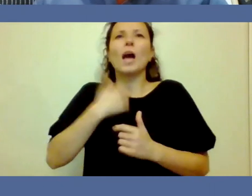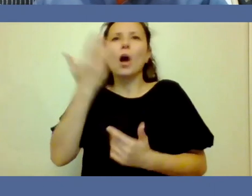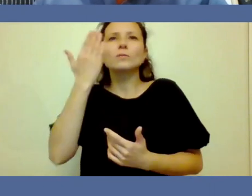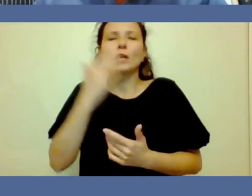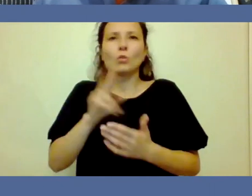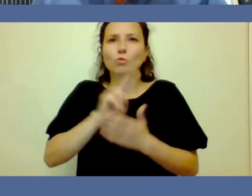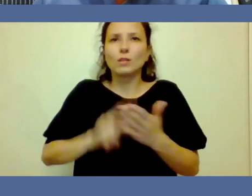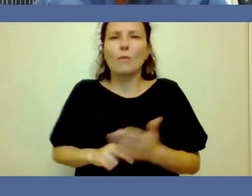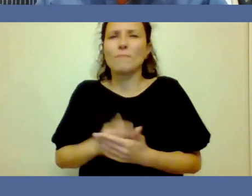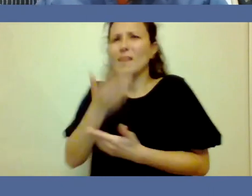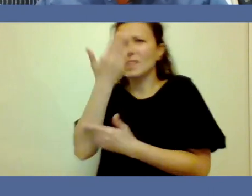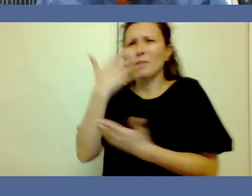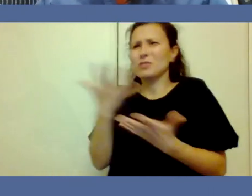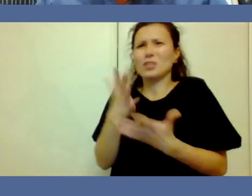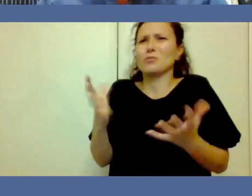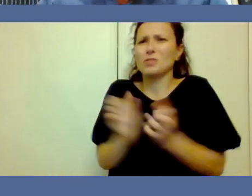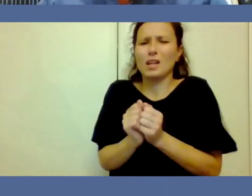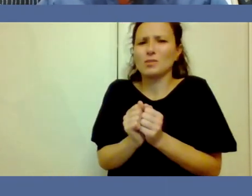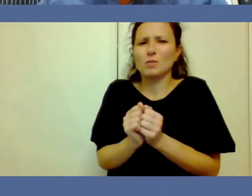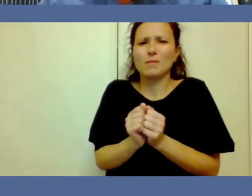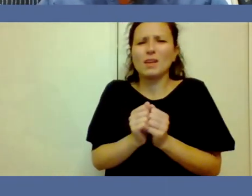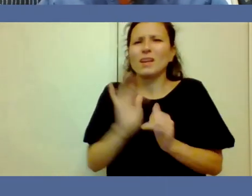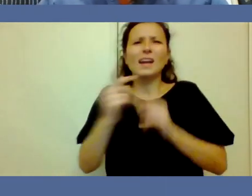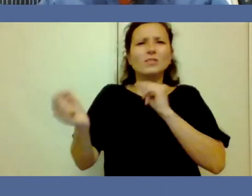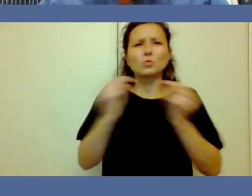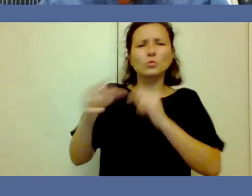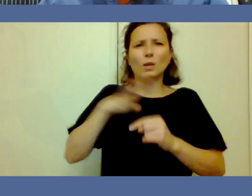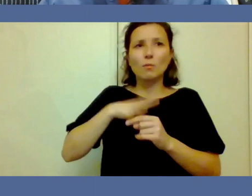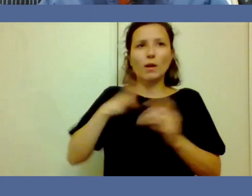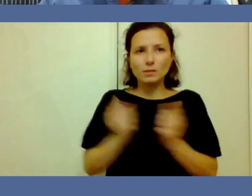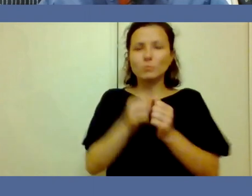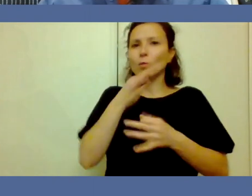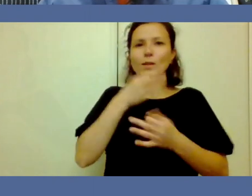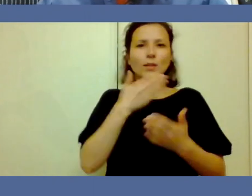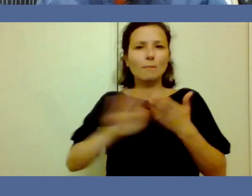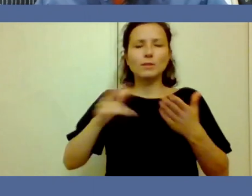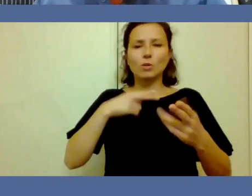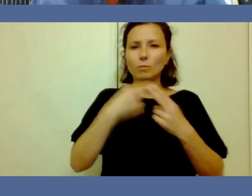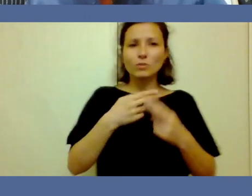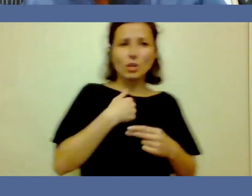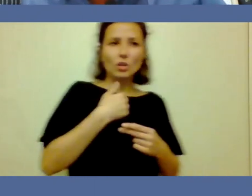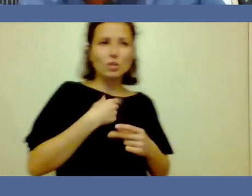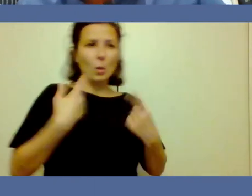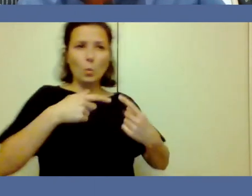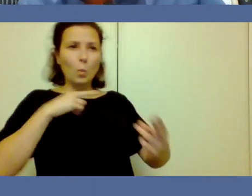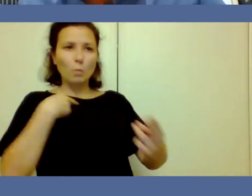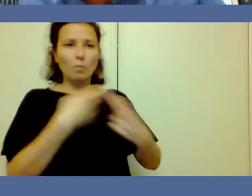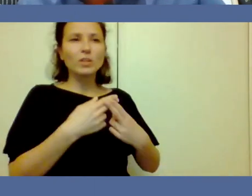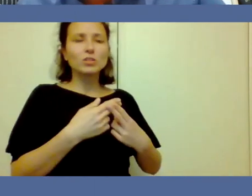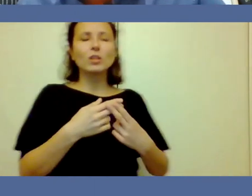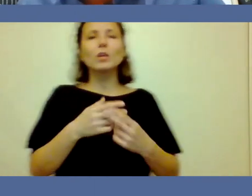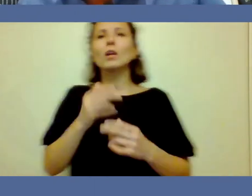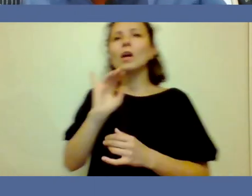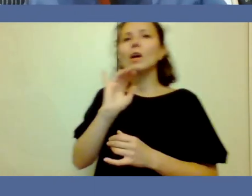potrafię powiedzieć, ale gdzieś to znalazłem pod jakąś dyskusją. Że ja nie udzielam odpowiedzi, co czytałam? Jaką książkę ostatnio czytała